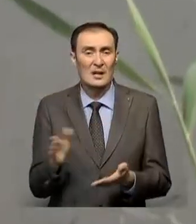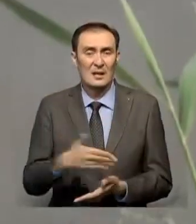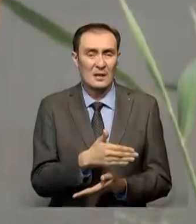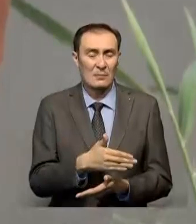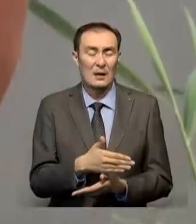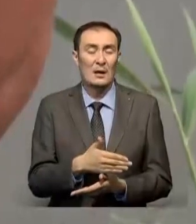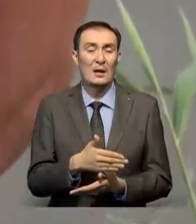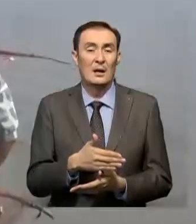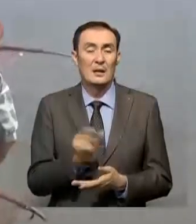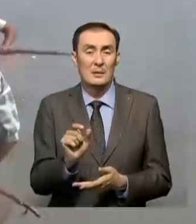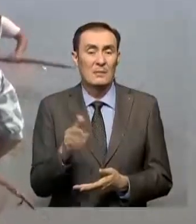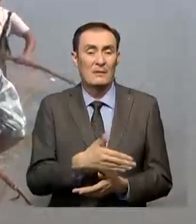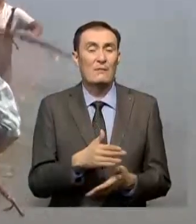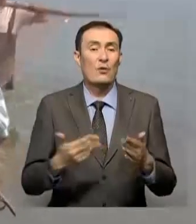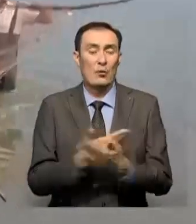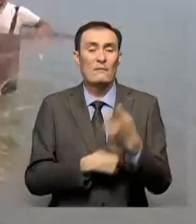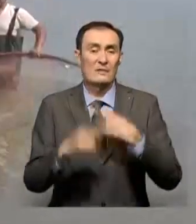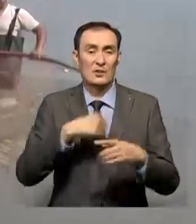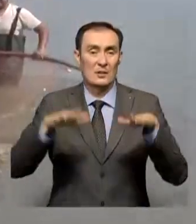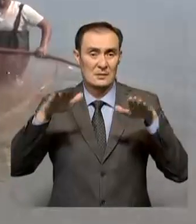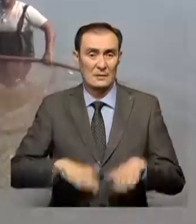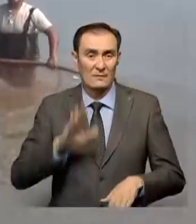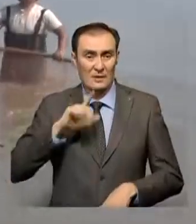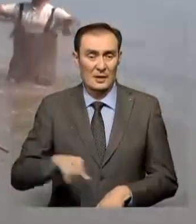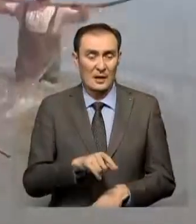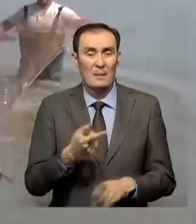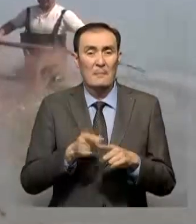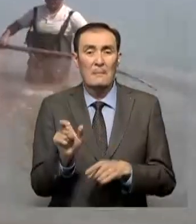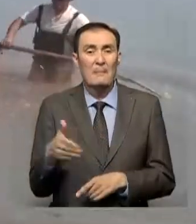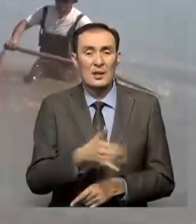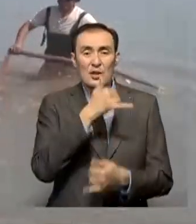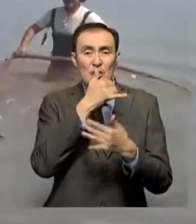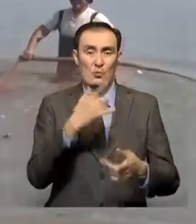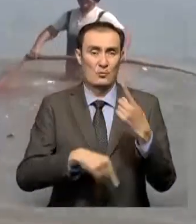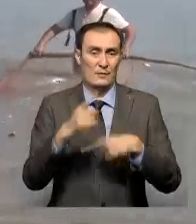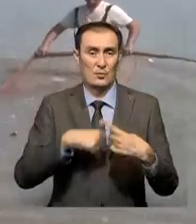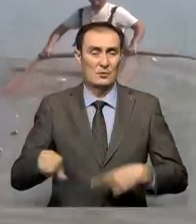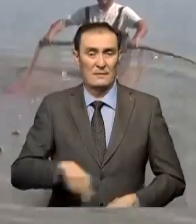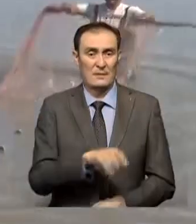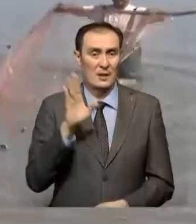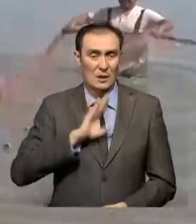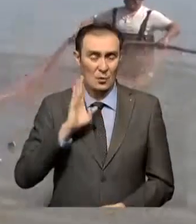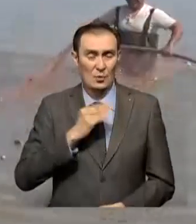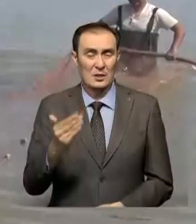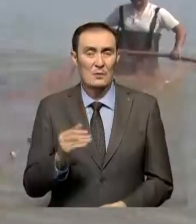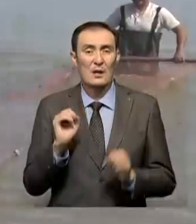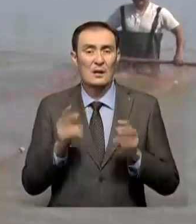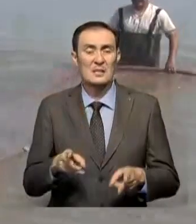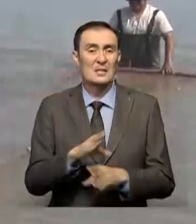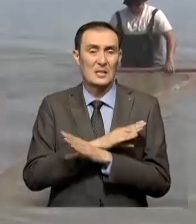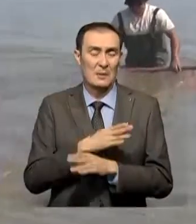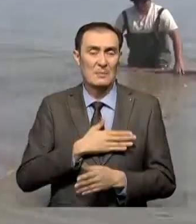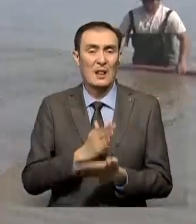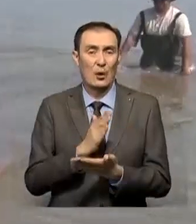успевает отнереститься. И когда вода вновь возвращается в свое русло, появившиеся мальки уже не могут попасть обратно в реку. И им грозит гибель. Мы